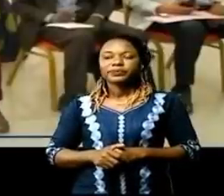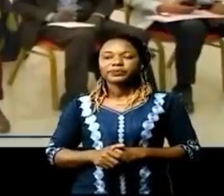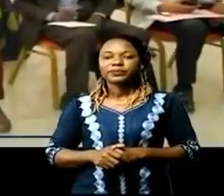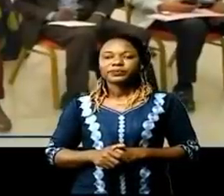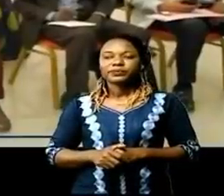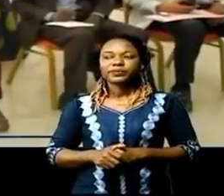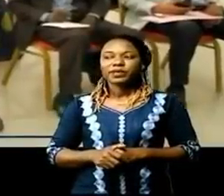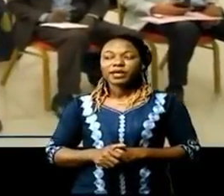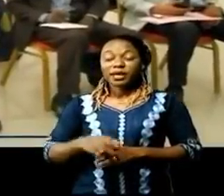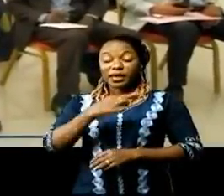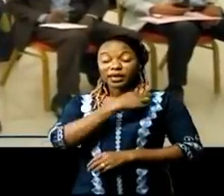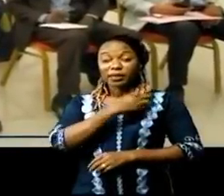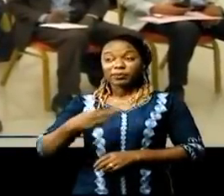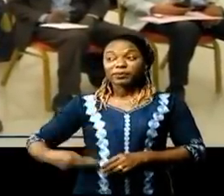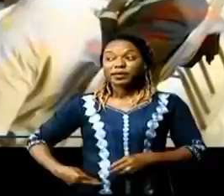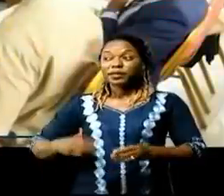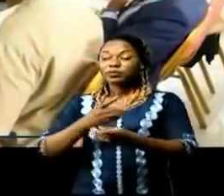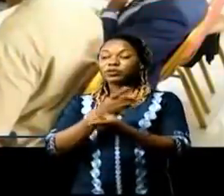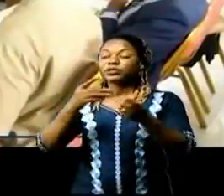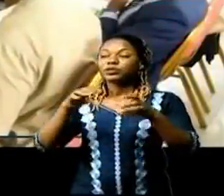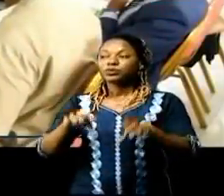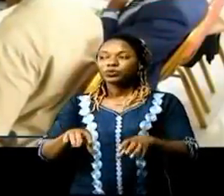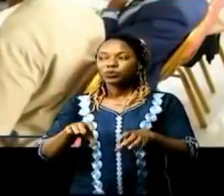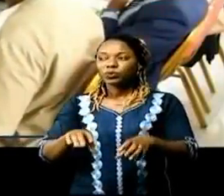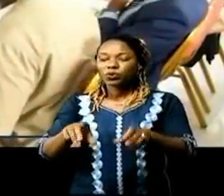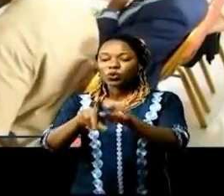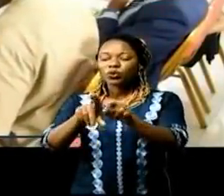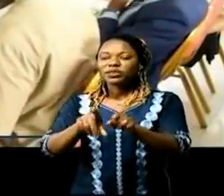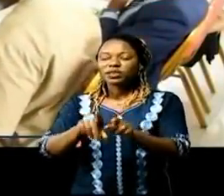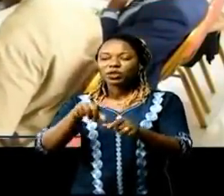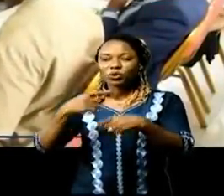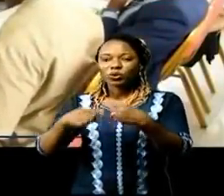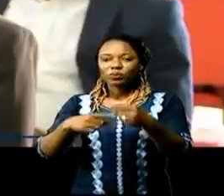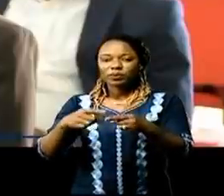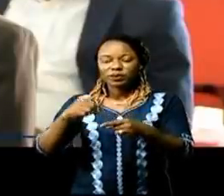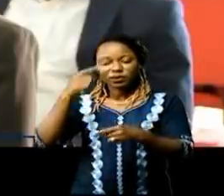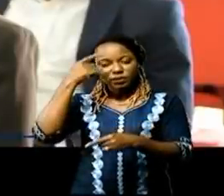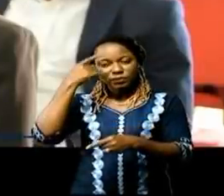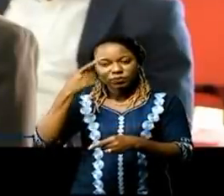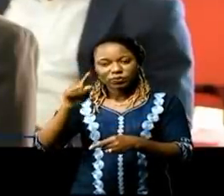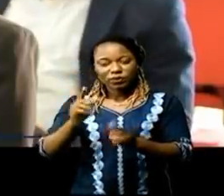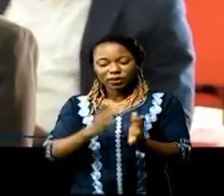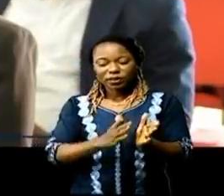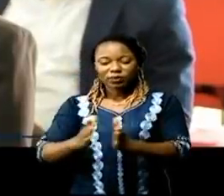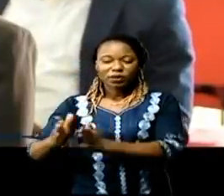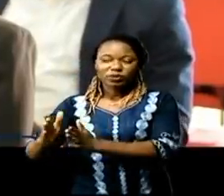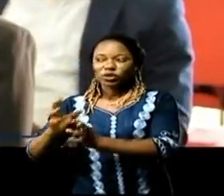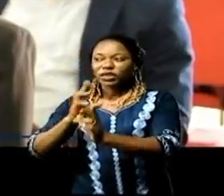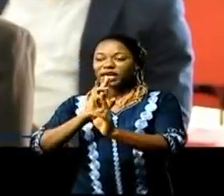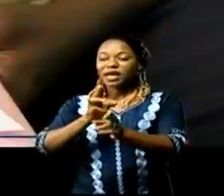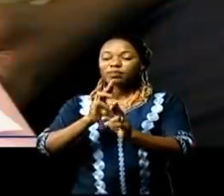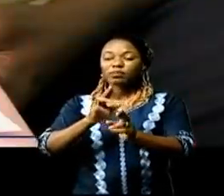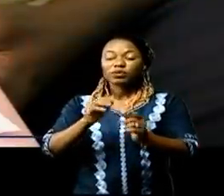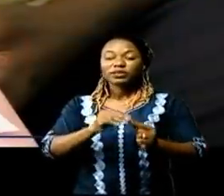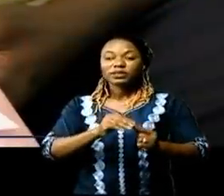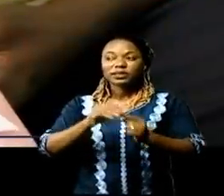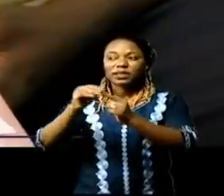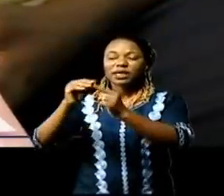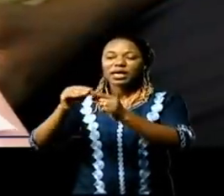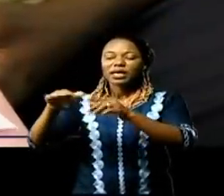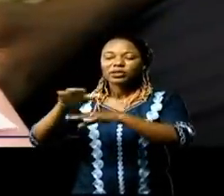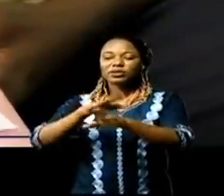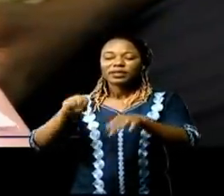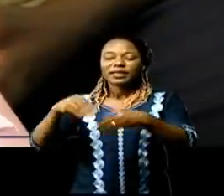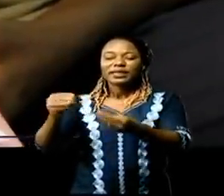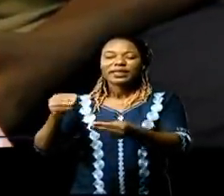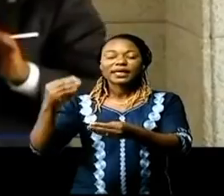La République démocratique du Congo est de plein pied dans son processus d'élaboration du rapport initial sur l'état de mise en